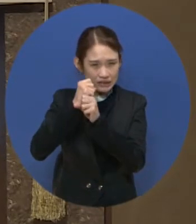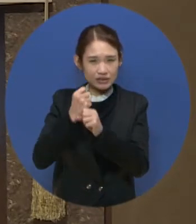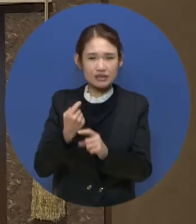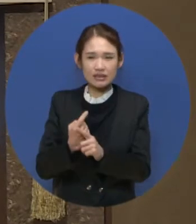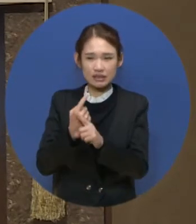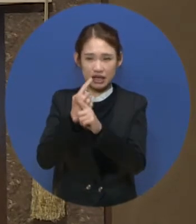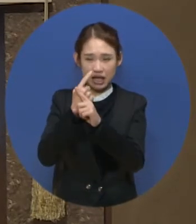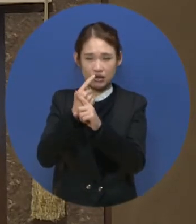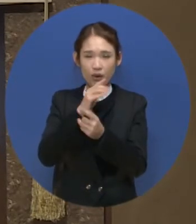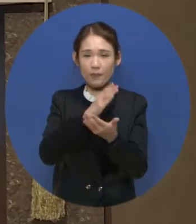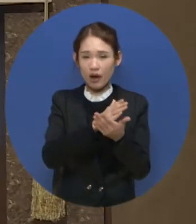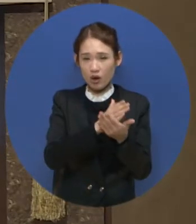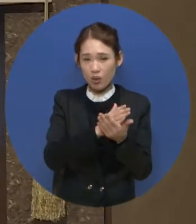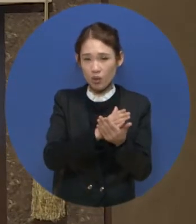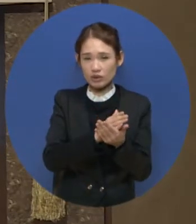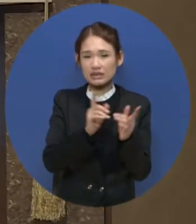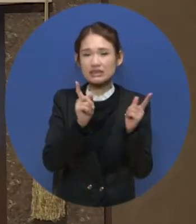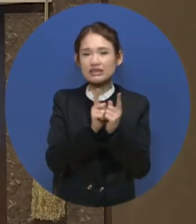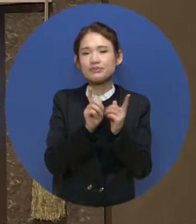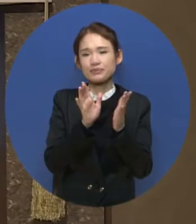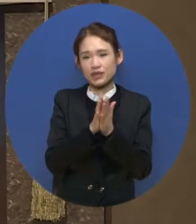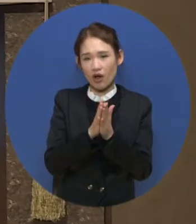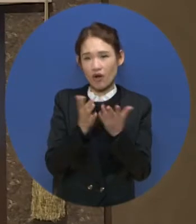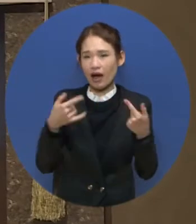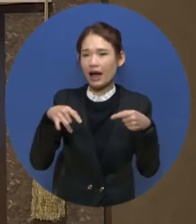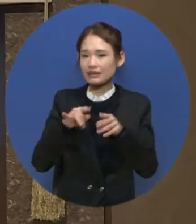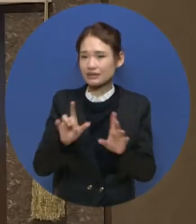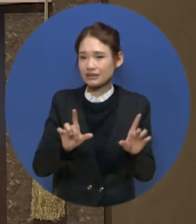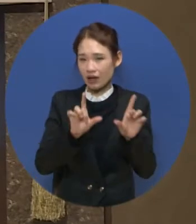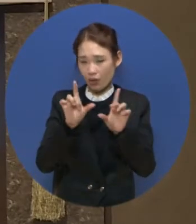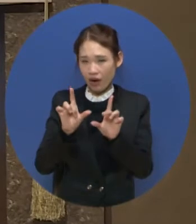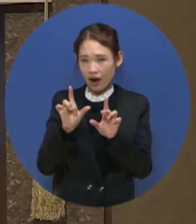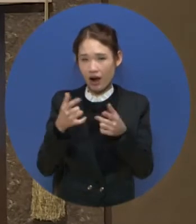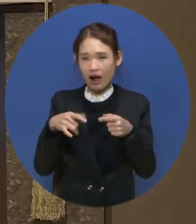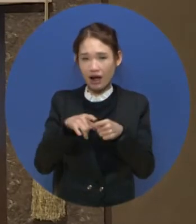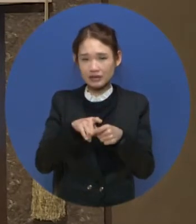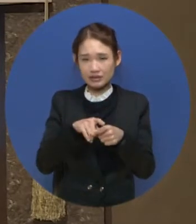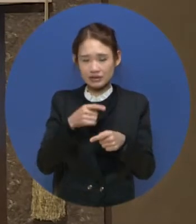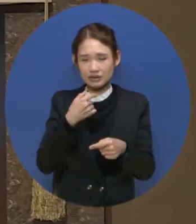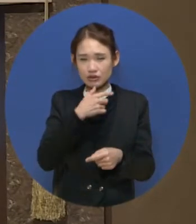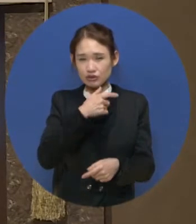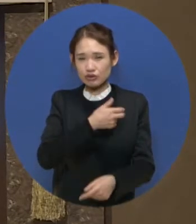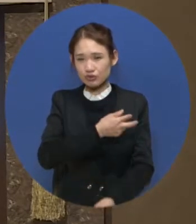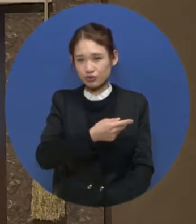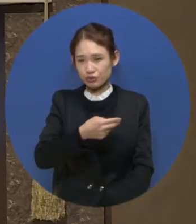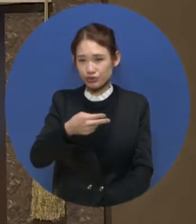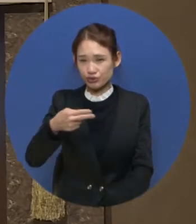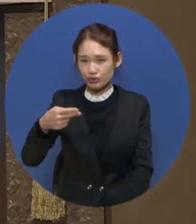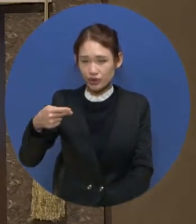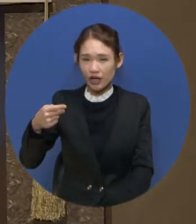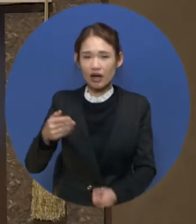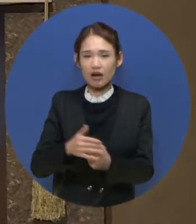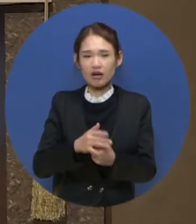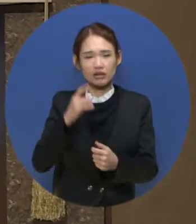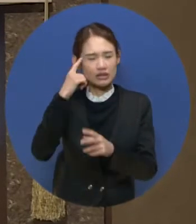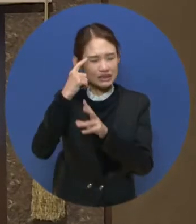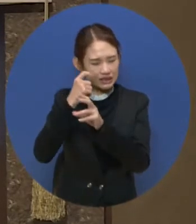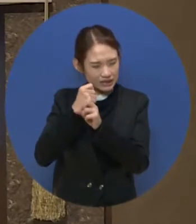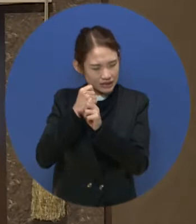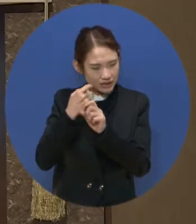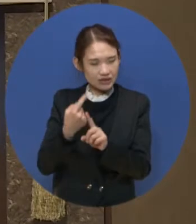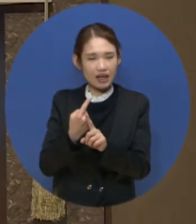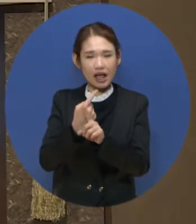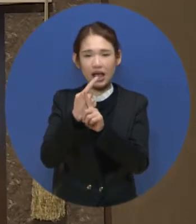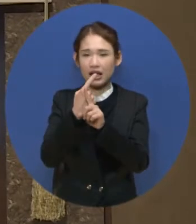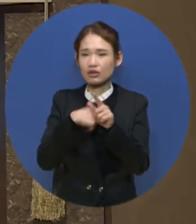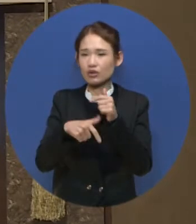것보다 실제 이렇게 같이 생활하면서 수영하니까 훨씬 인식이 개선이 되는 경우들이 많이 있어요. 그래서 저희